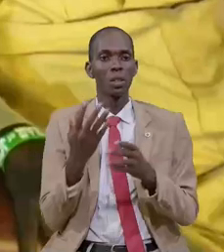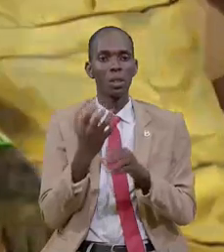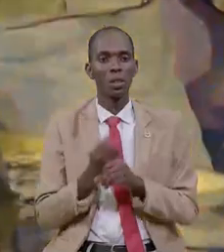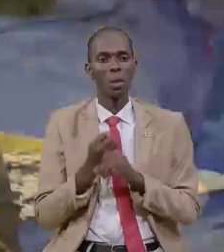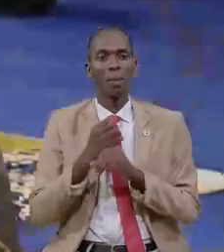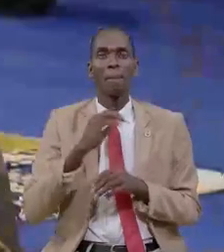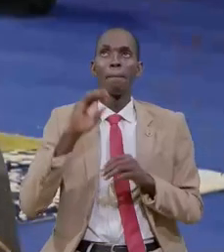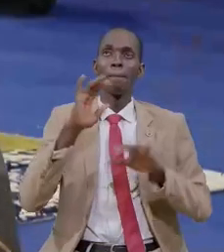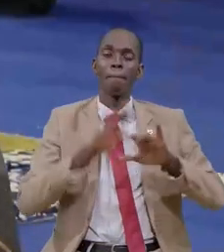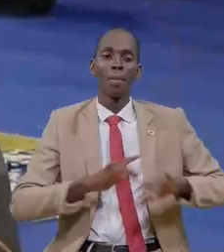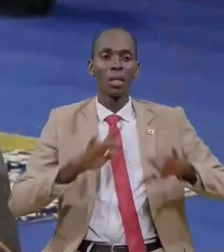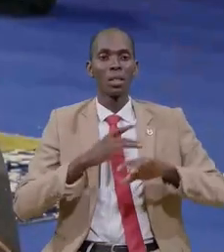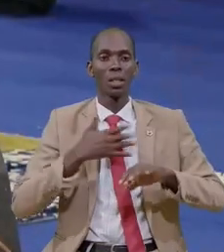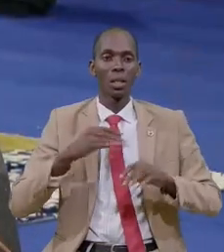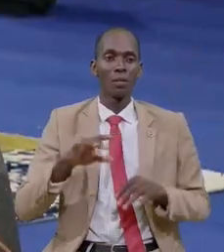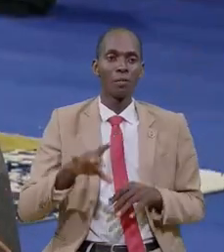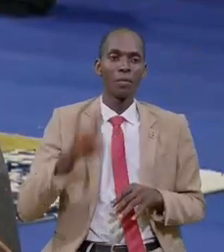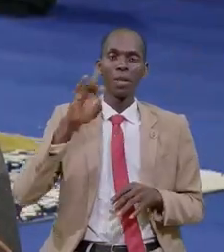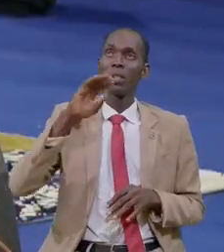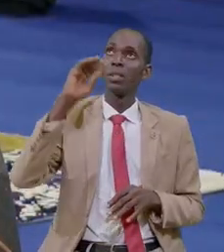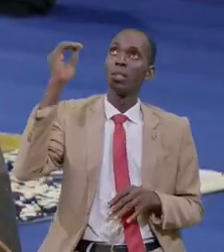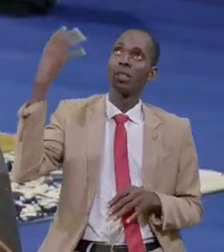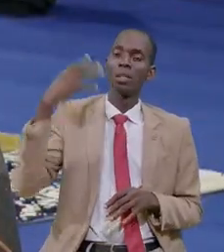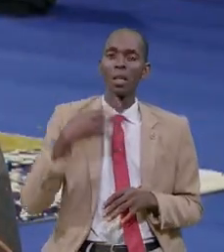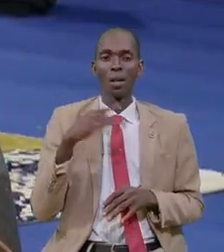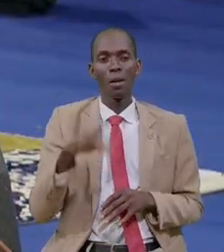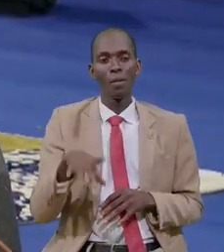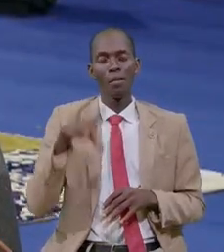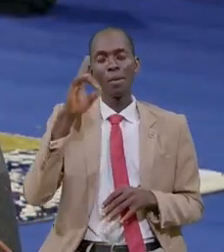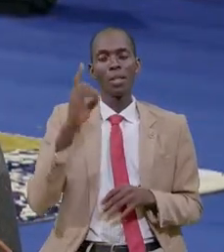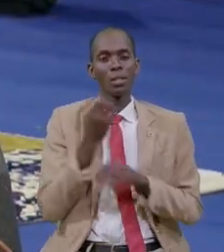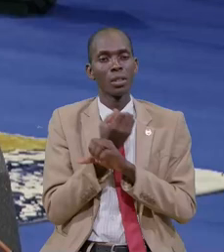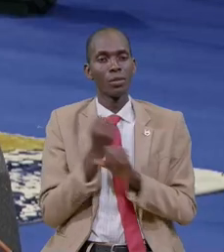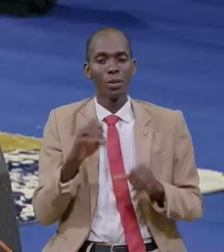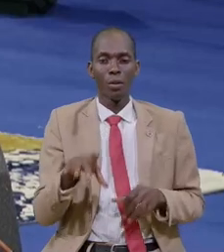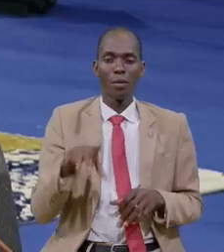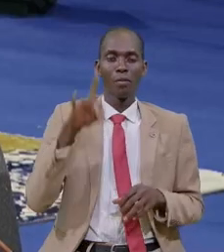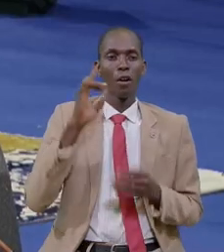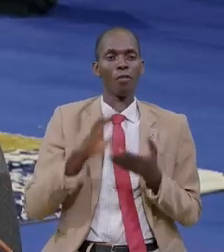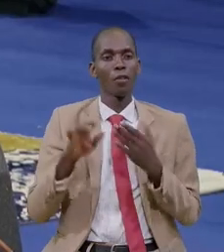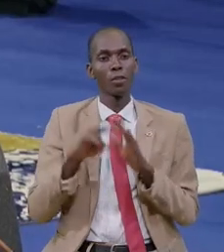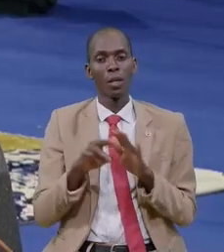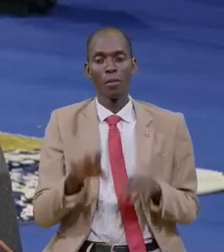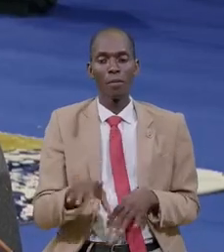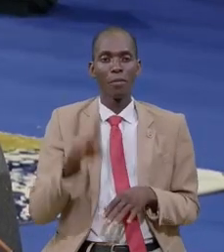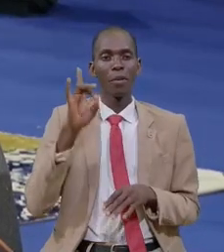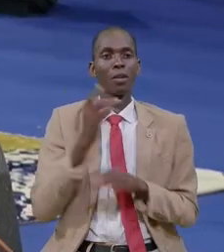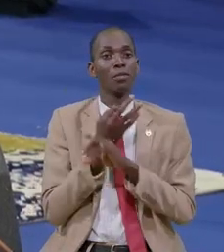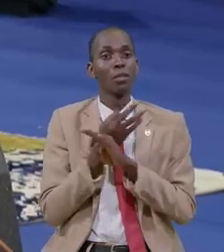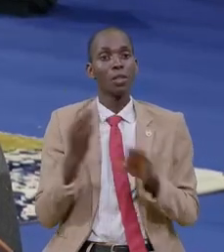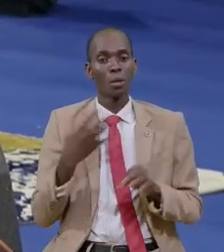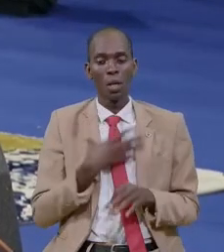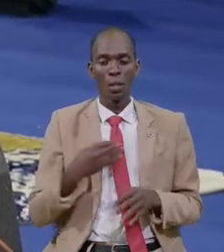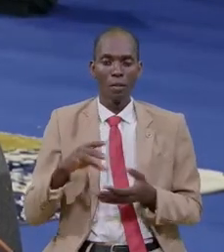grâce et de trouver salut et de trouver le pardon. Et de trouver la libération, et de trouver